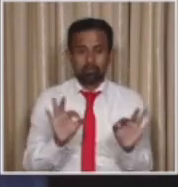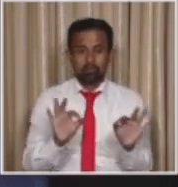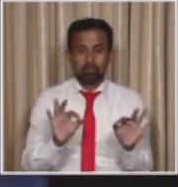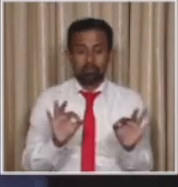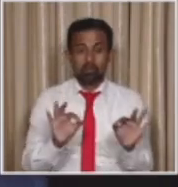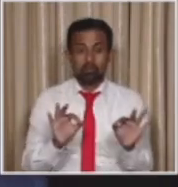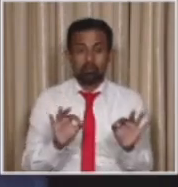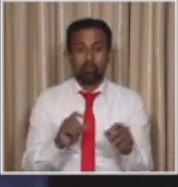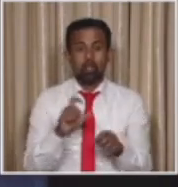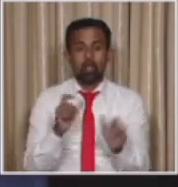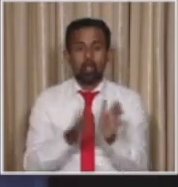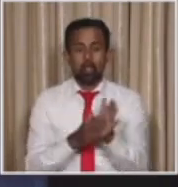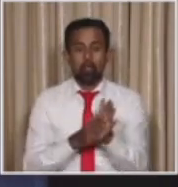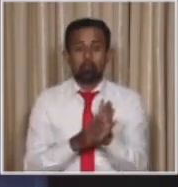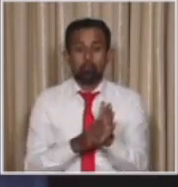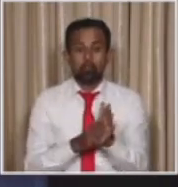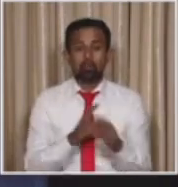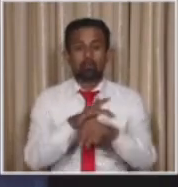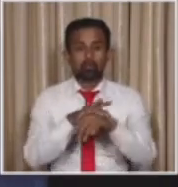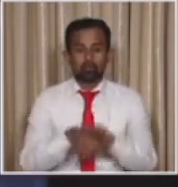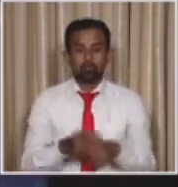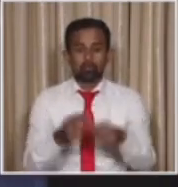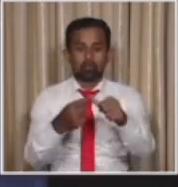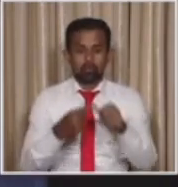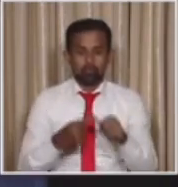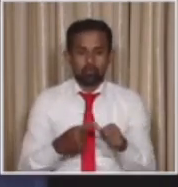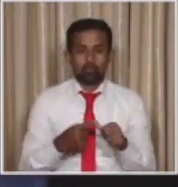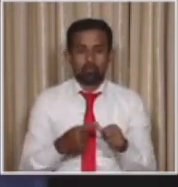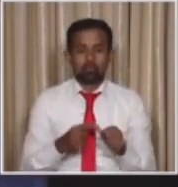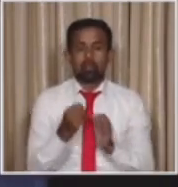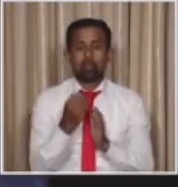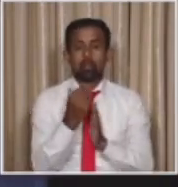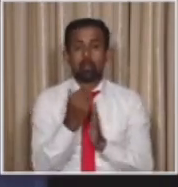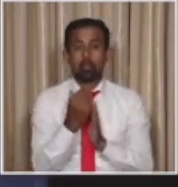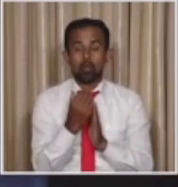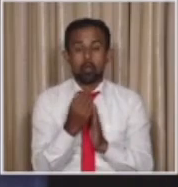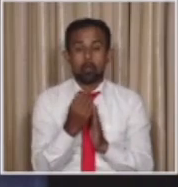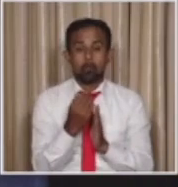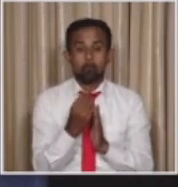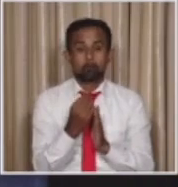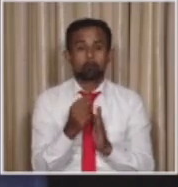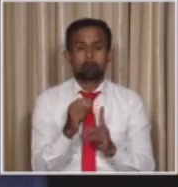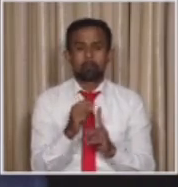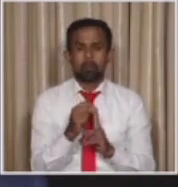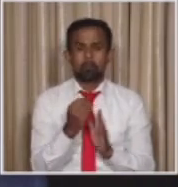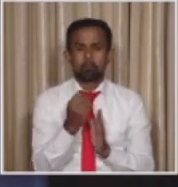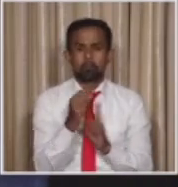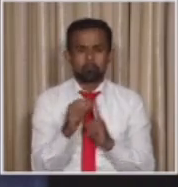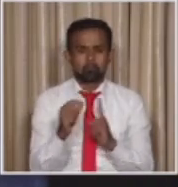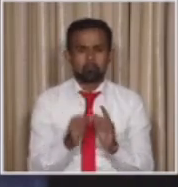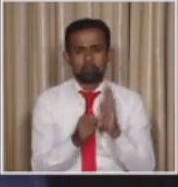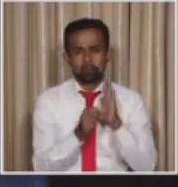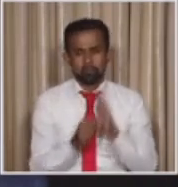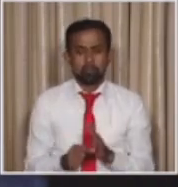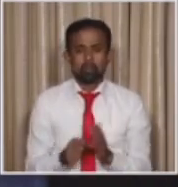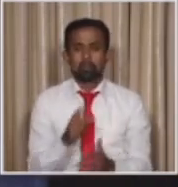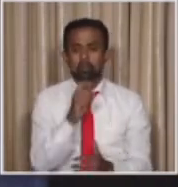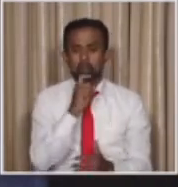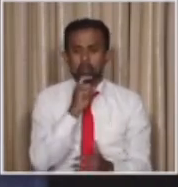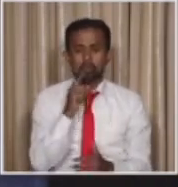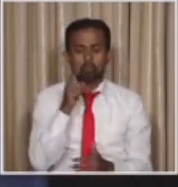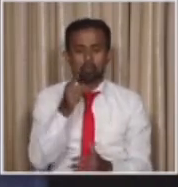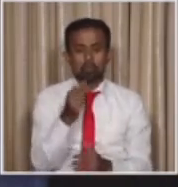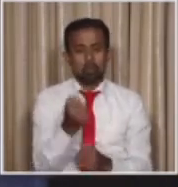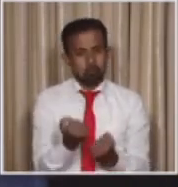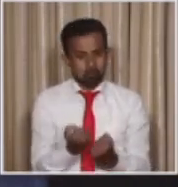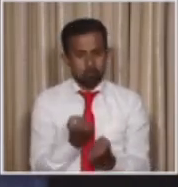ප්‍රිවිලේජ් කමිටියකට ඇවිල්ලා වරප්‍රසාද කමිටියට උත්තර දෙන්න මේ රටේ ව්‍යවස්ථාදායකයේ මන් දන්නේ මේ තරම් පාත් තැනකට ගිහිල්ලා අධිකරණයට